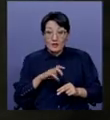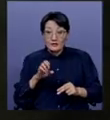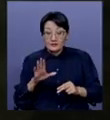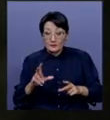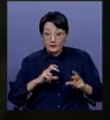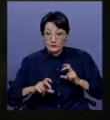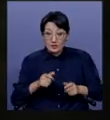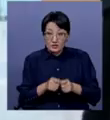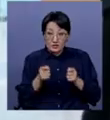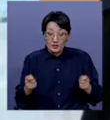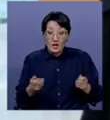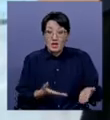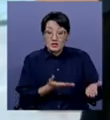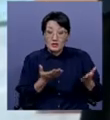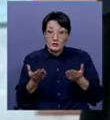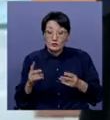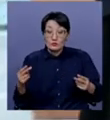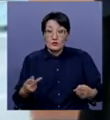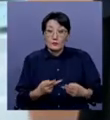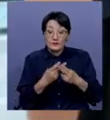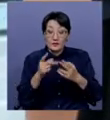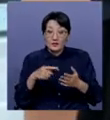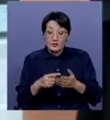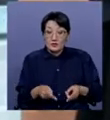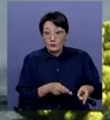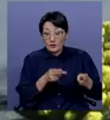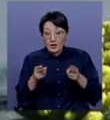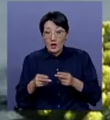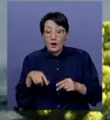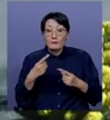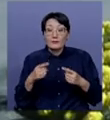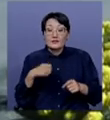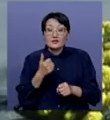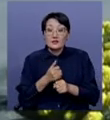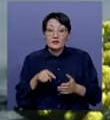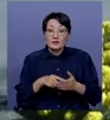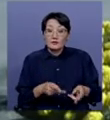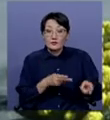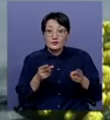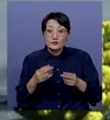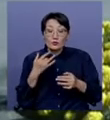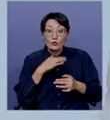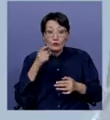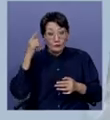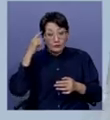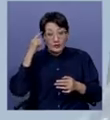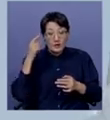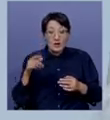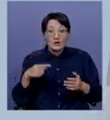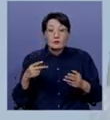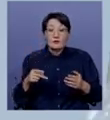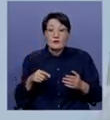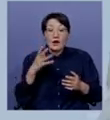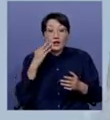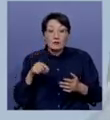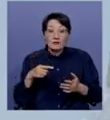университеті ашылған кезде шақыртумен елордаға қоныс аударды. Сондықтан бас қалаға келмес бұрын көп ойланып, шырайлы шаһарды